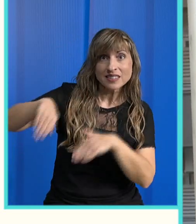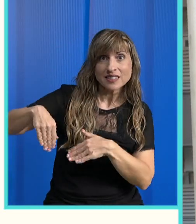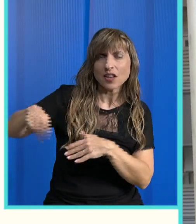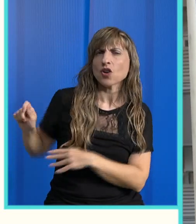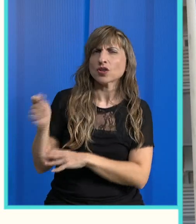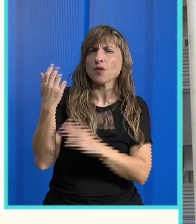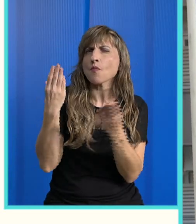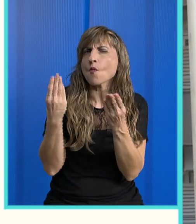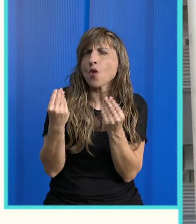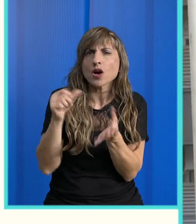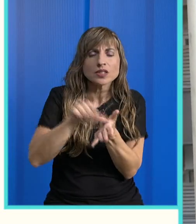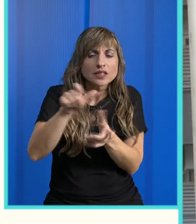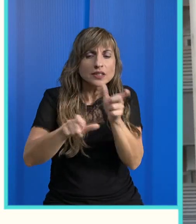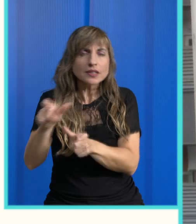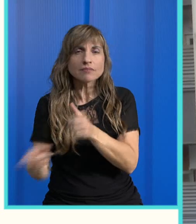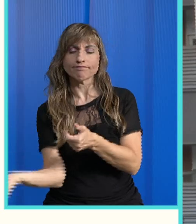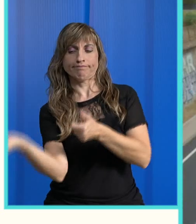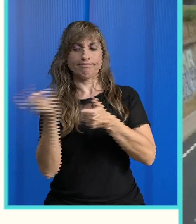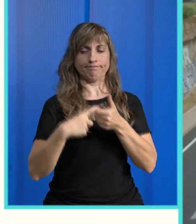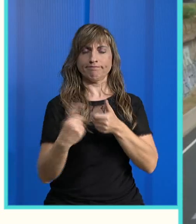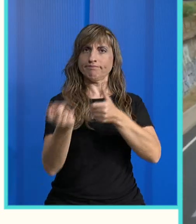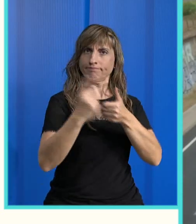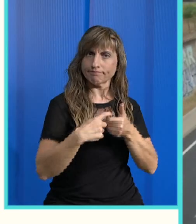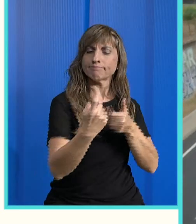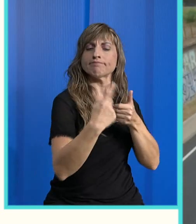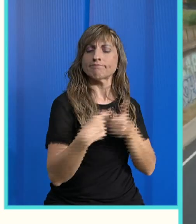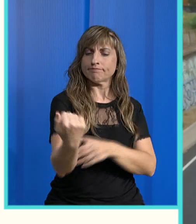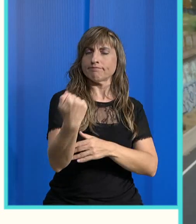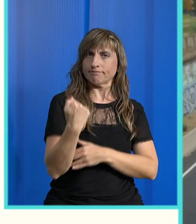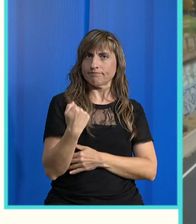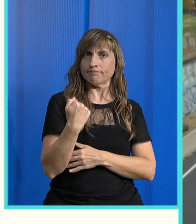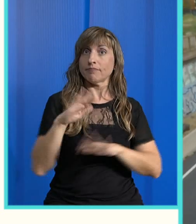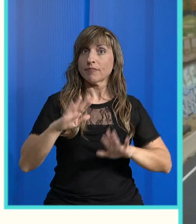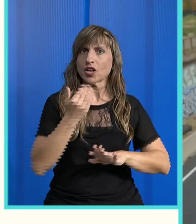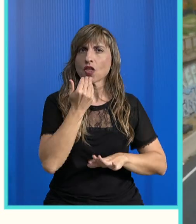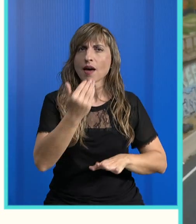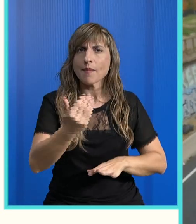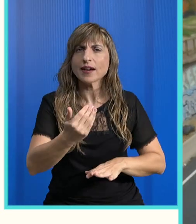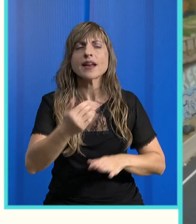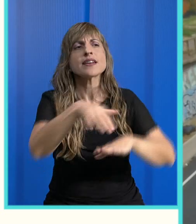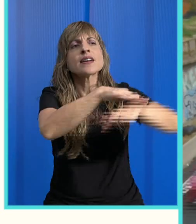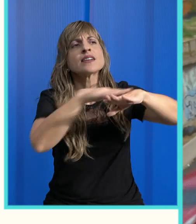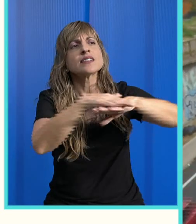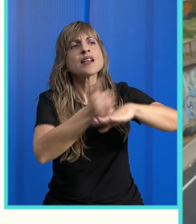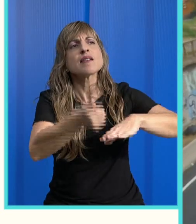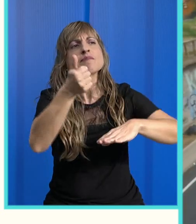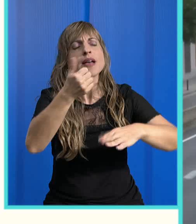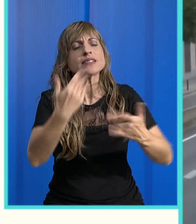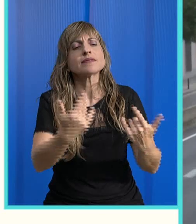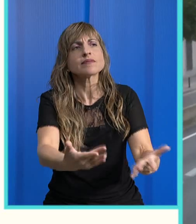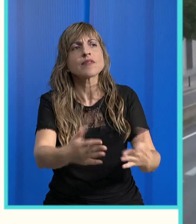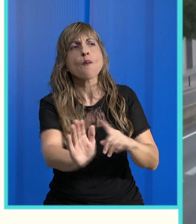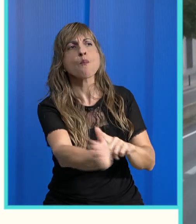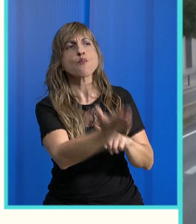ciutadans i grups polítics s'assumin a les seves reivindicacions però ara exigeixen més concreció a les administracions perquè formulin una